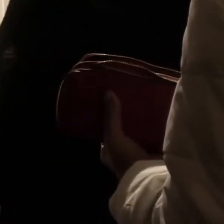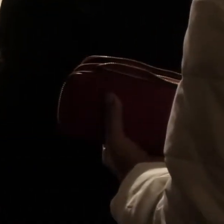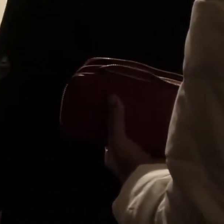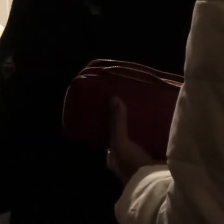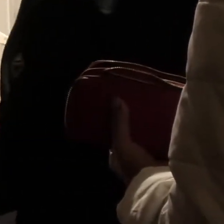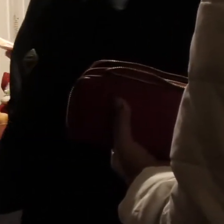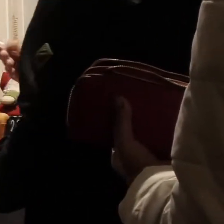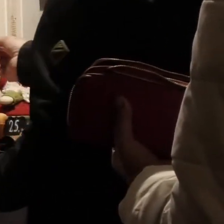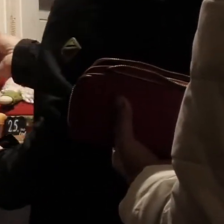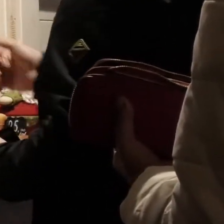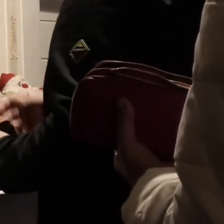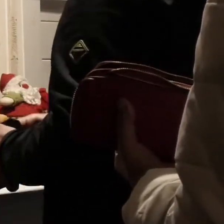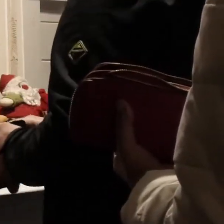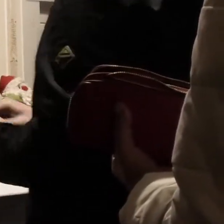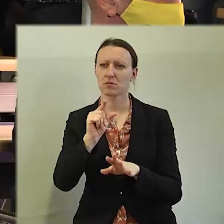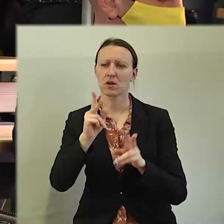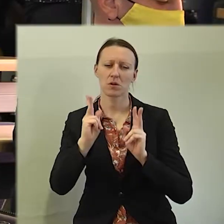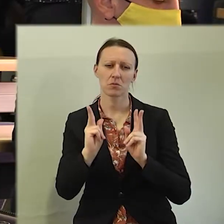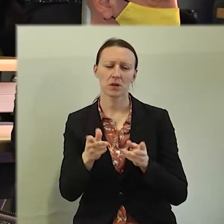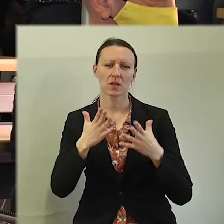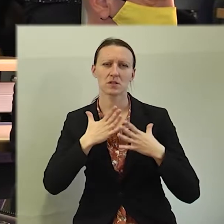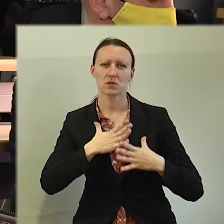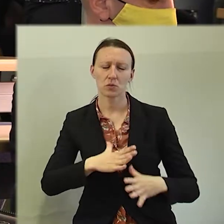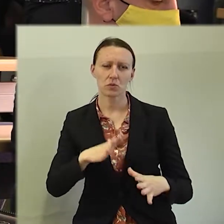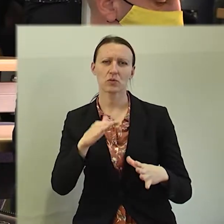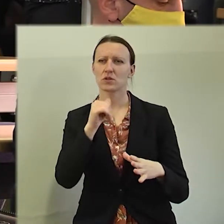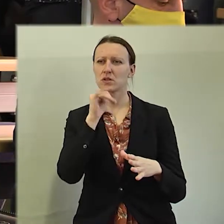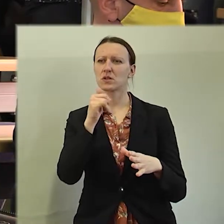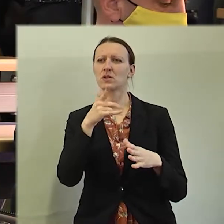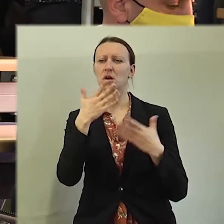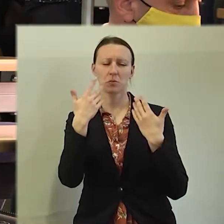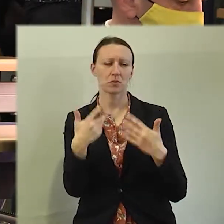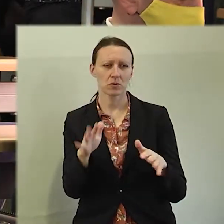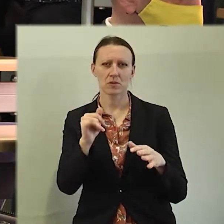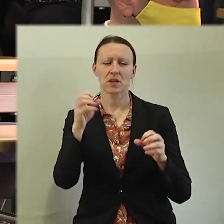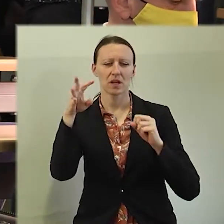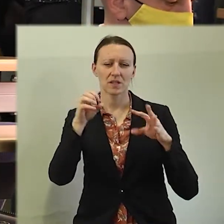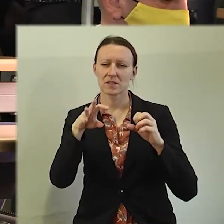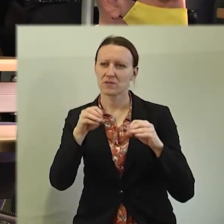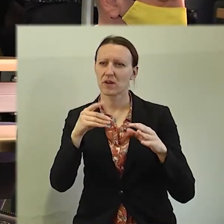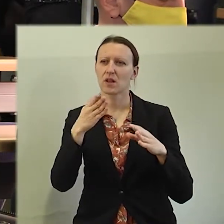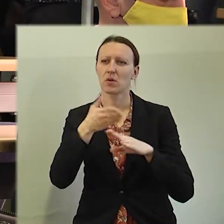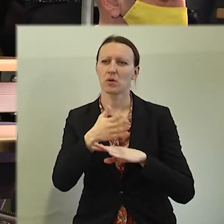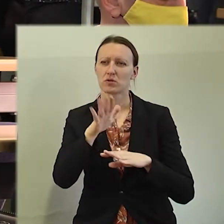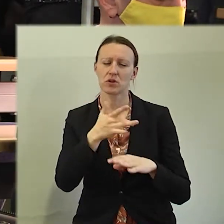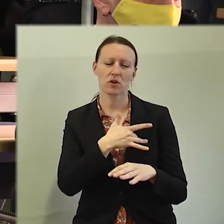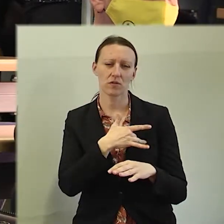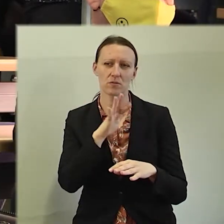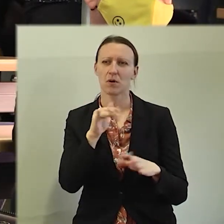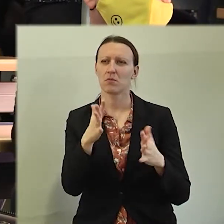kada je provedena licitacija. Da podsjetimo, lani zbog lockdowna u Puli nisu bile postavljene adventske